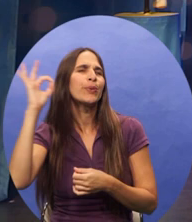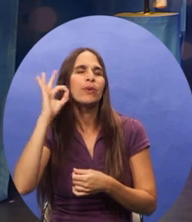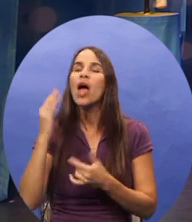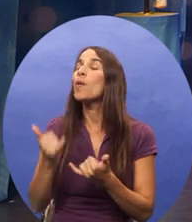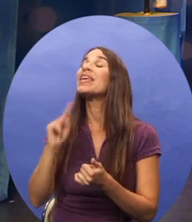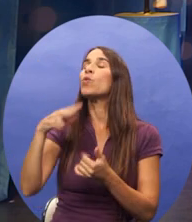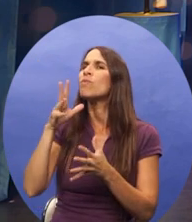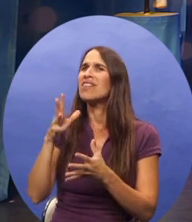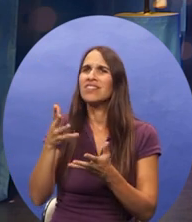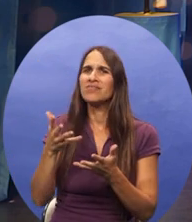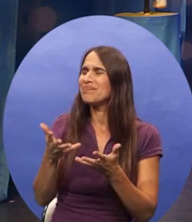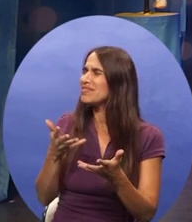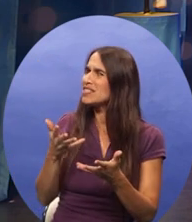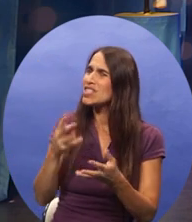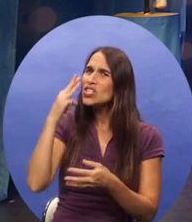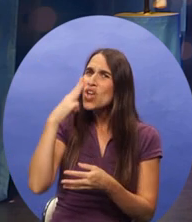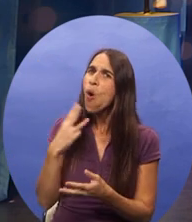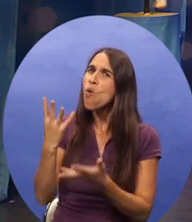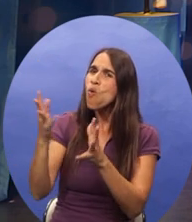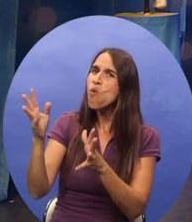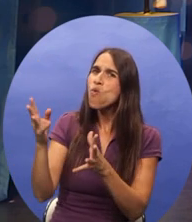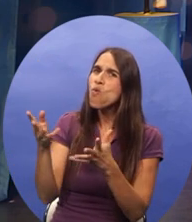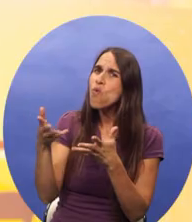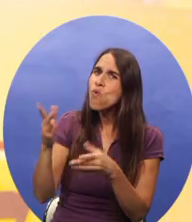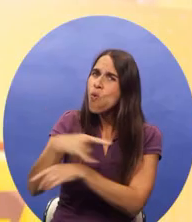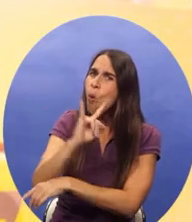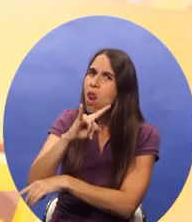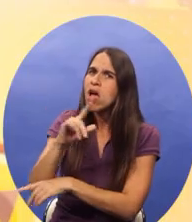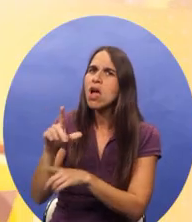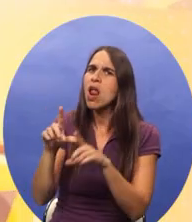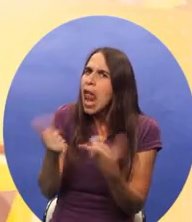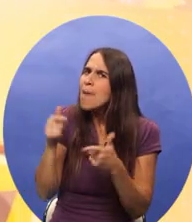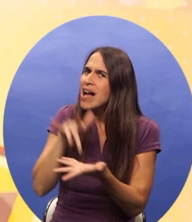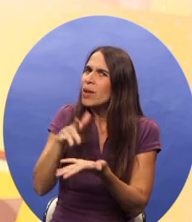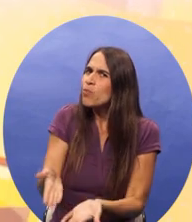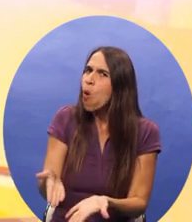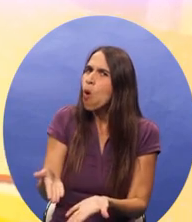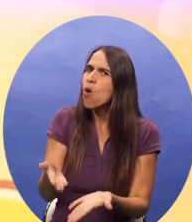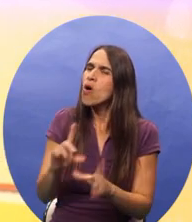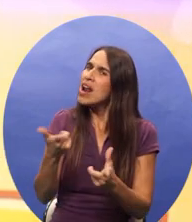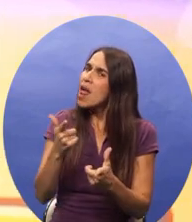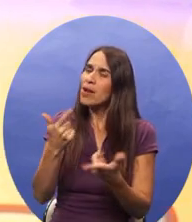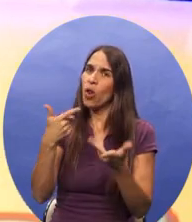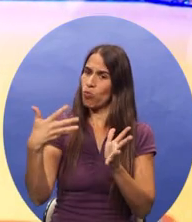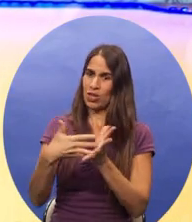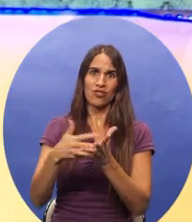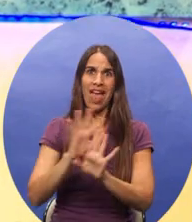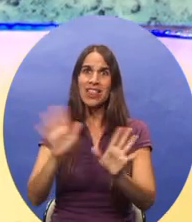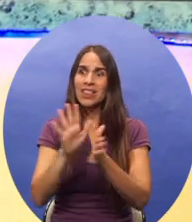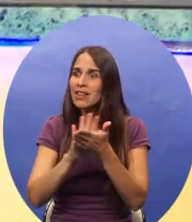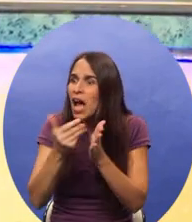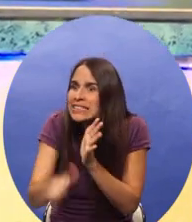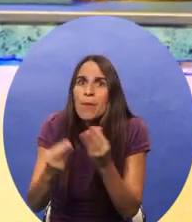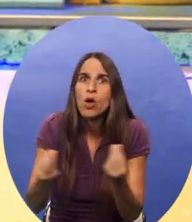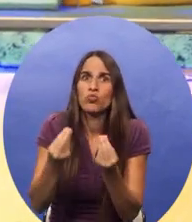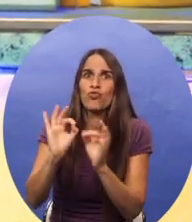מלא, מלא, מלא. שאול! מה? למה אתה עדיין פה? למה אתה לא הולך לדאוג שלא יחסר כלום